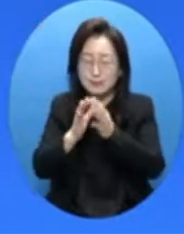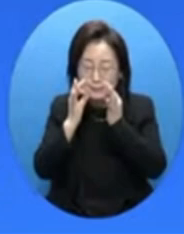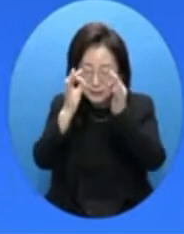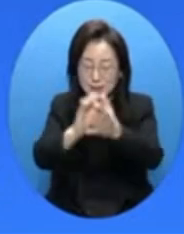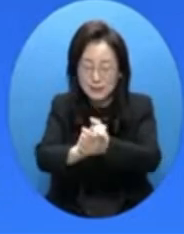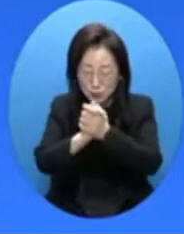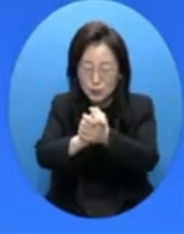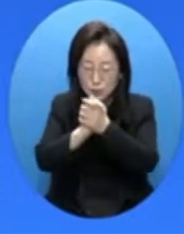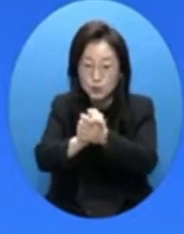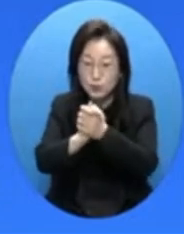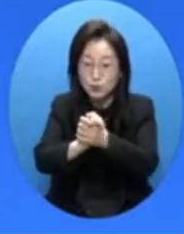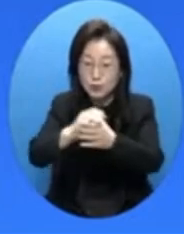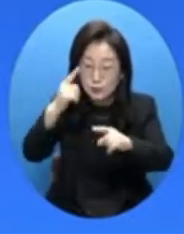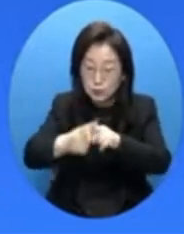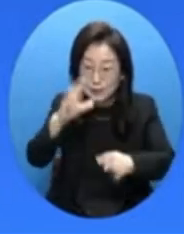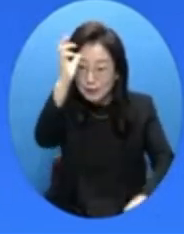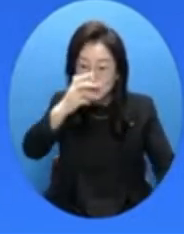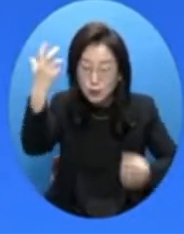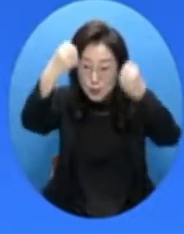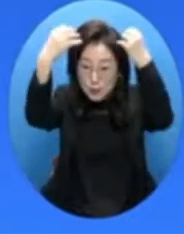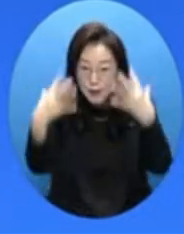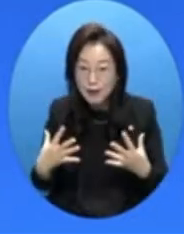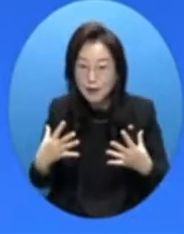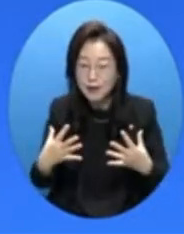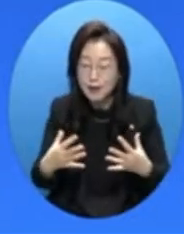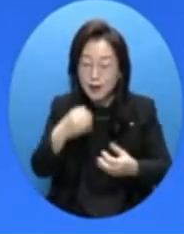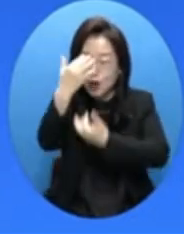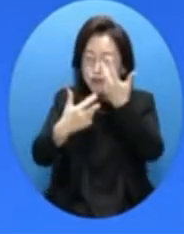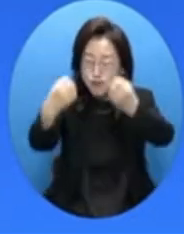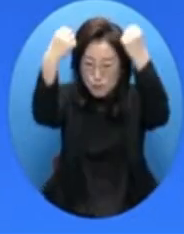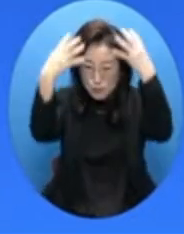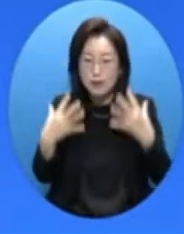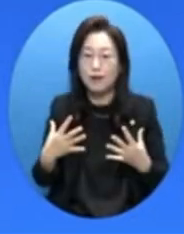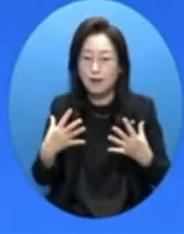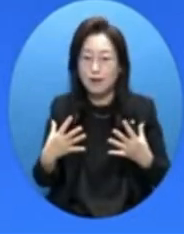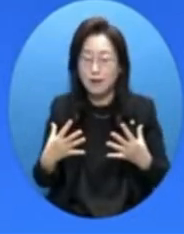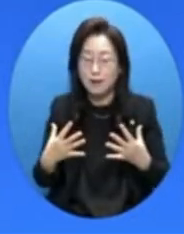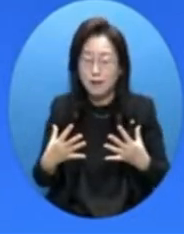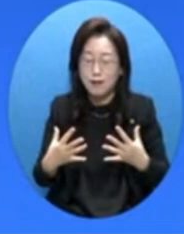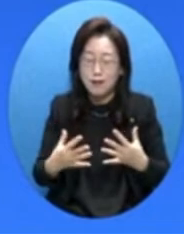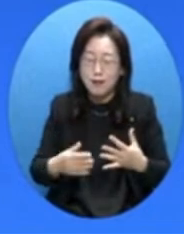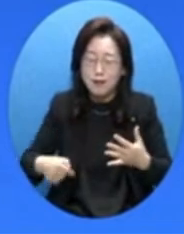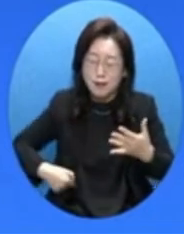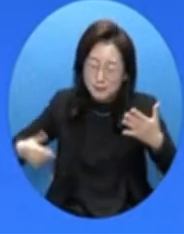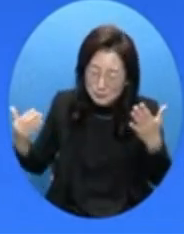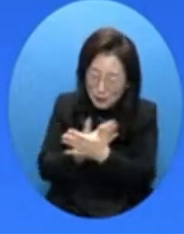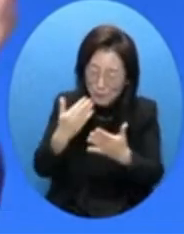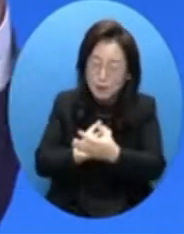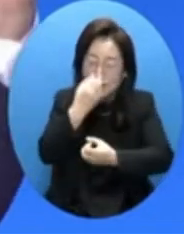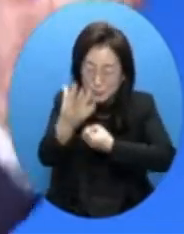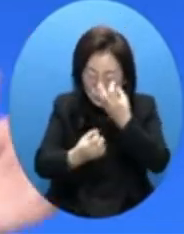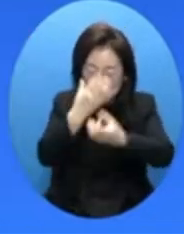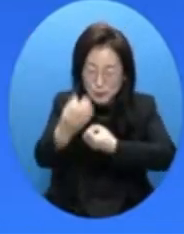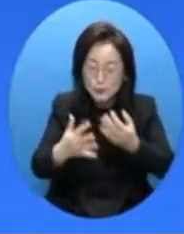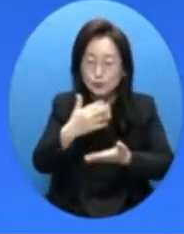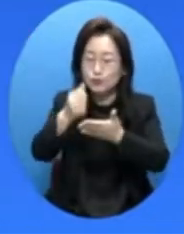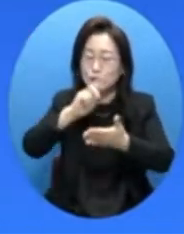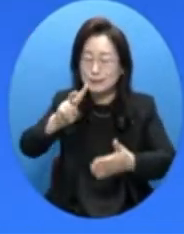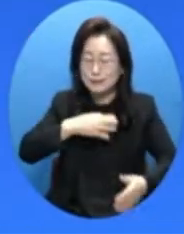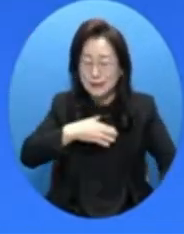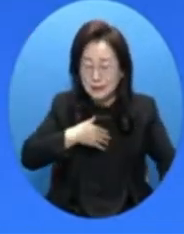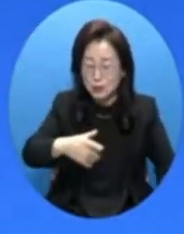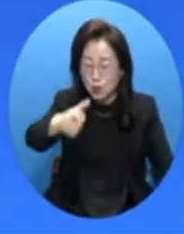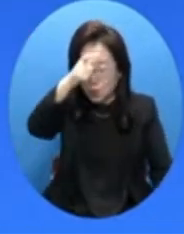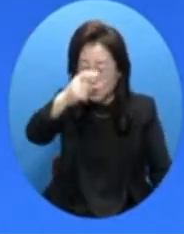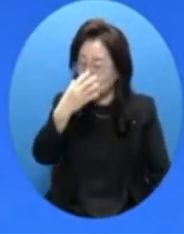간절히 기도하고 기도하고 기도하다가 성령님 했습니다 성령의 불을 받았습니다 그러니까 막 통해 터져 나왔습니다 주님 나의 고집과